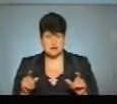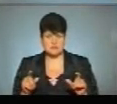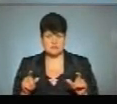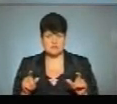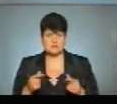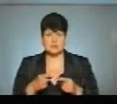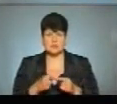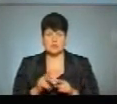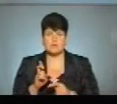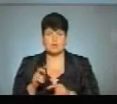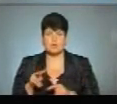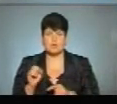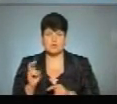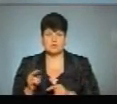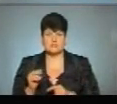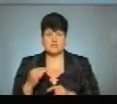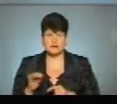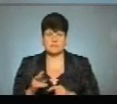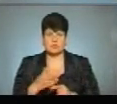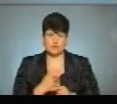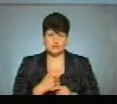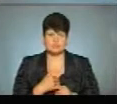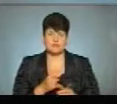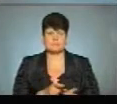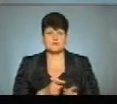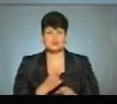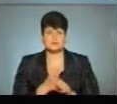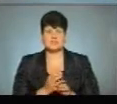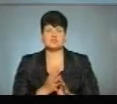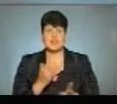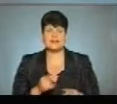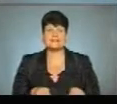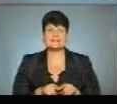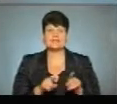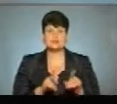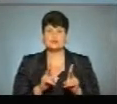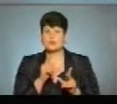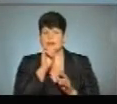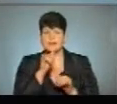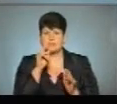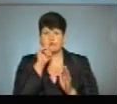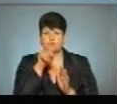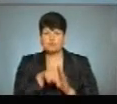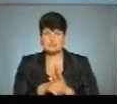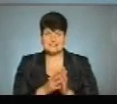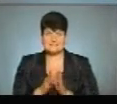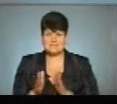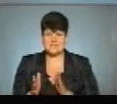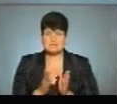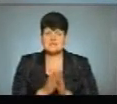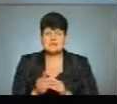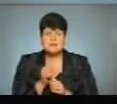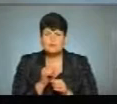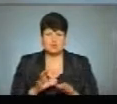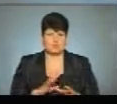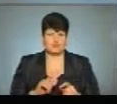на технології блокчейн. Тобто ми зараз хочемо перевести ці черги такі, щоб ніхто не міг втрутитися в цю систему і систему не можна